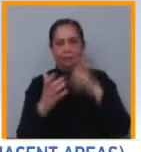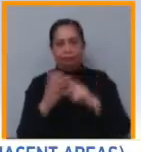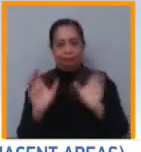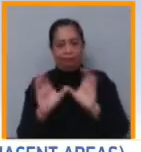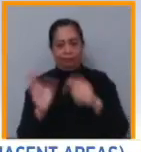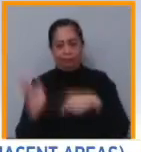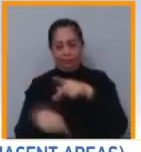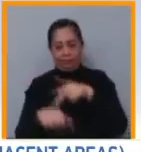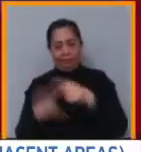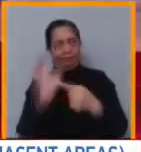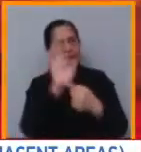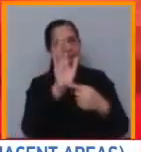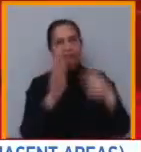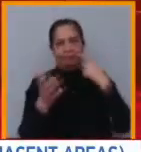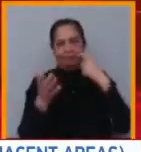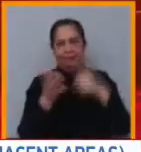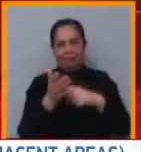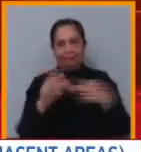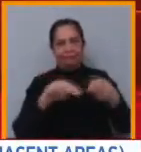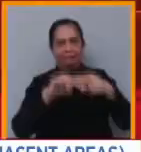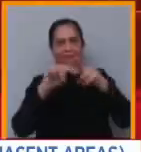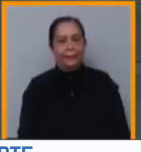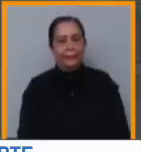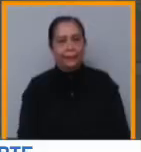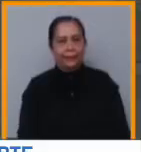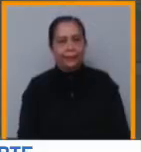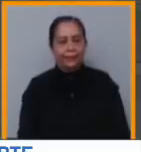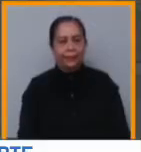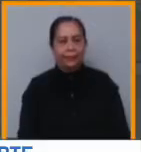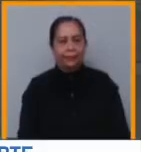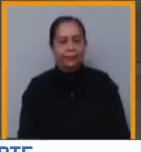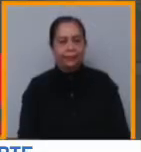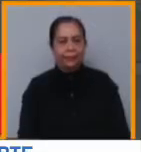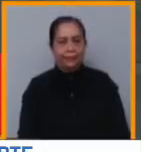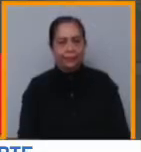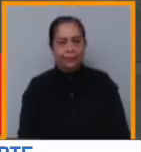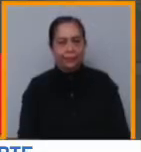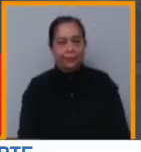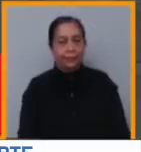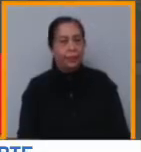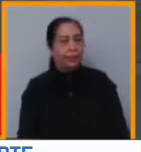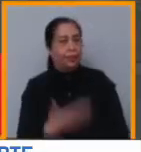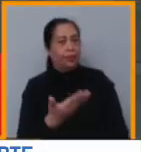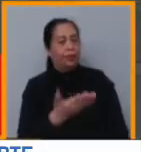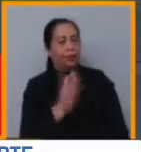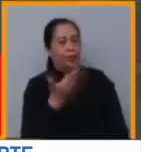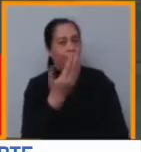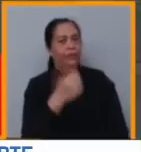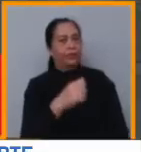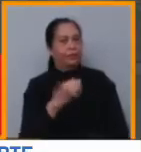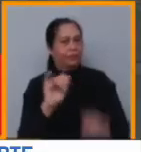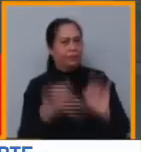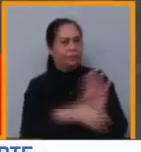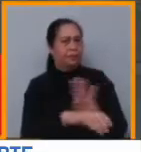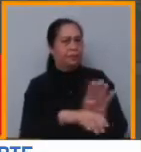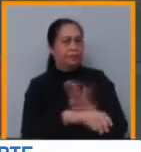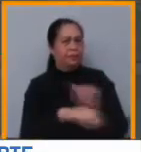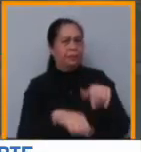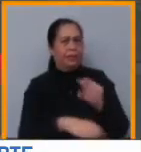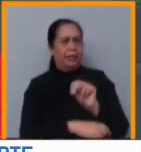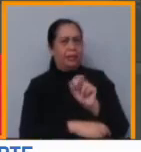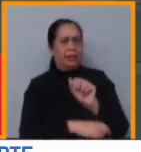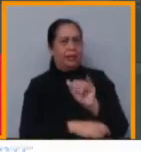live mula sa NAIA, may unang balita, si Pam Alegre. Ivan, magandang umaga, nananatiling abala dito sa NAIA Terminal 3 habang